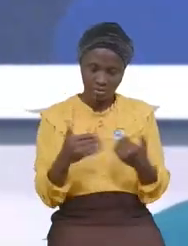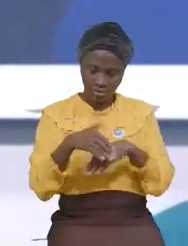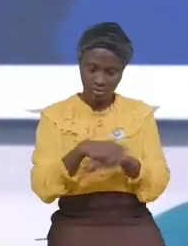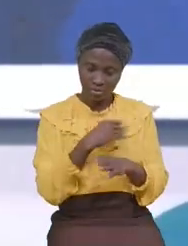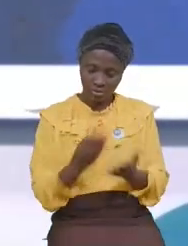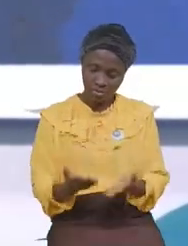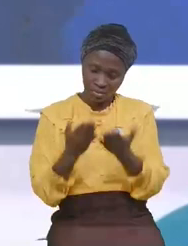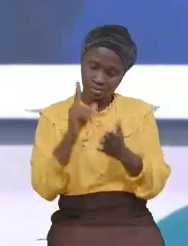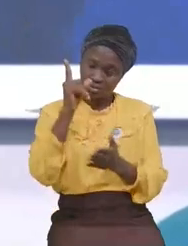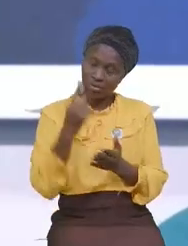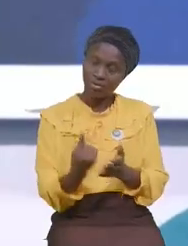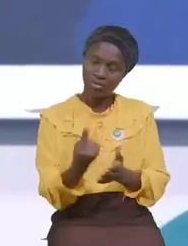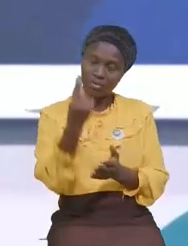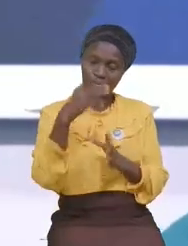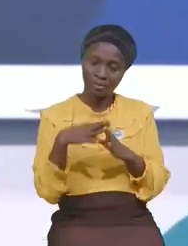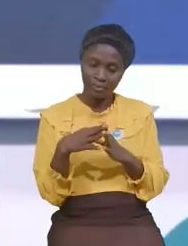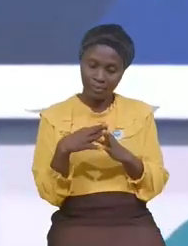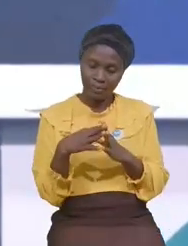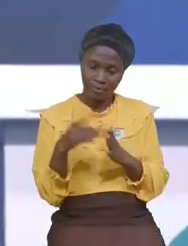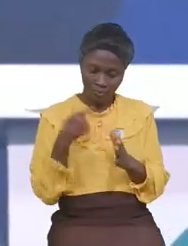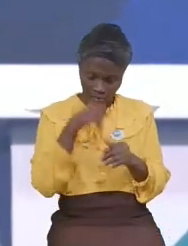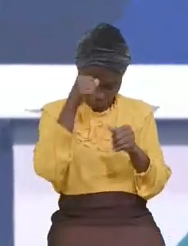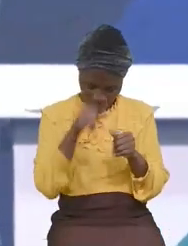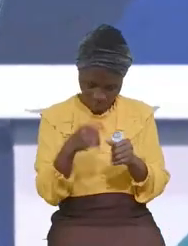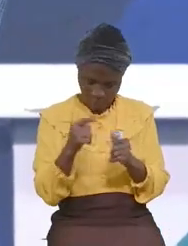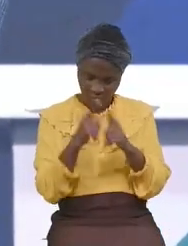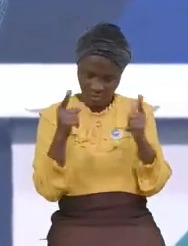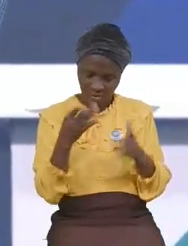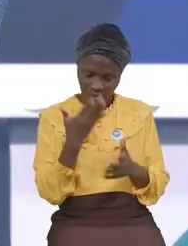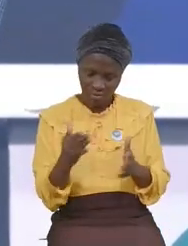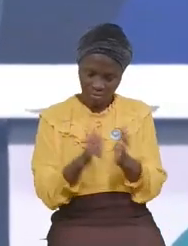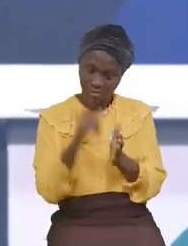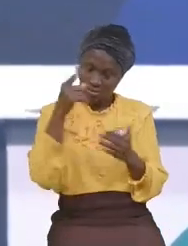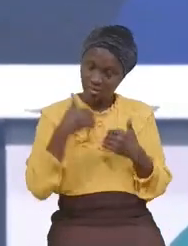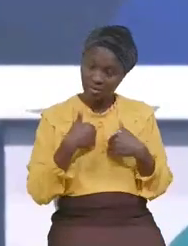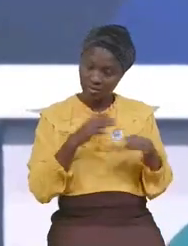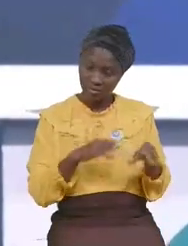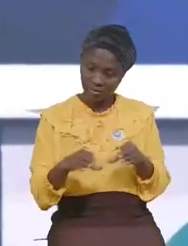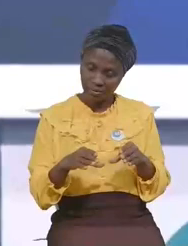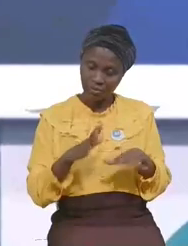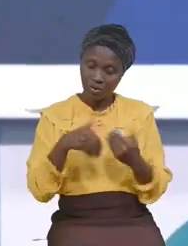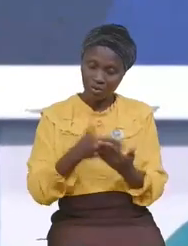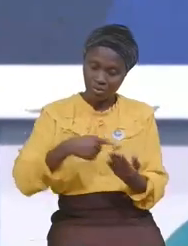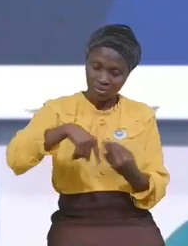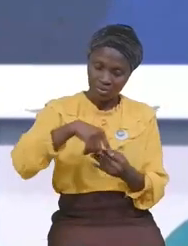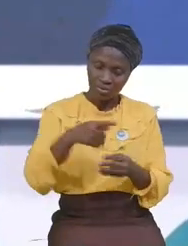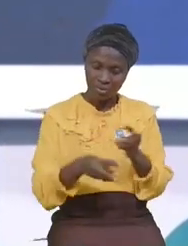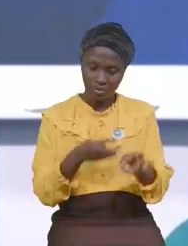nous t'élevons, nous nous rappelons les grandes choses que tu as faites de par le monde